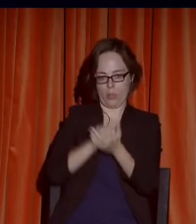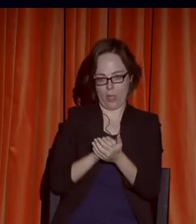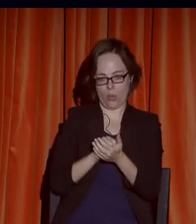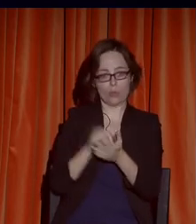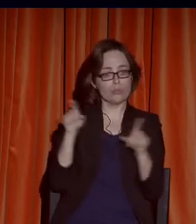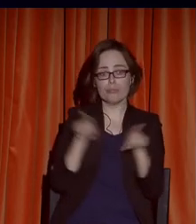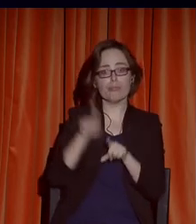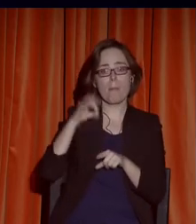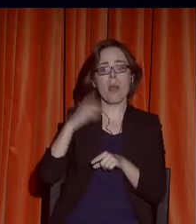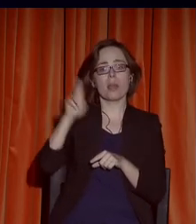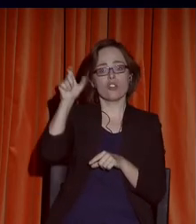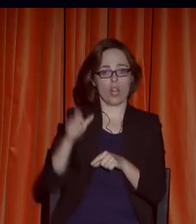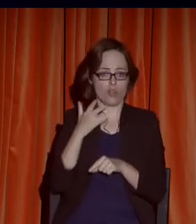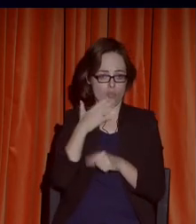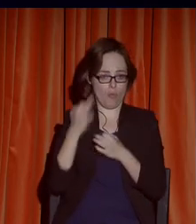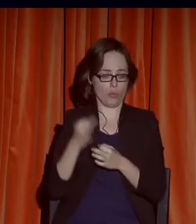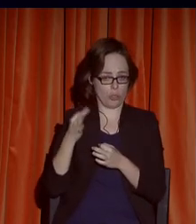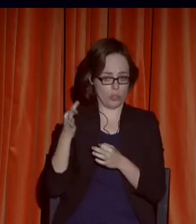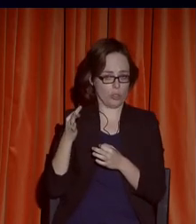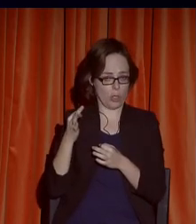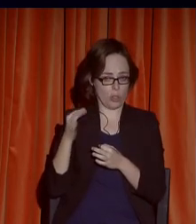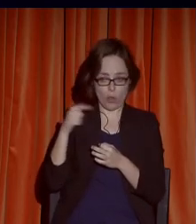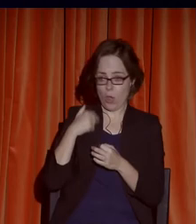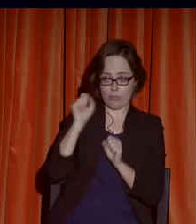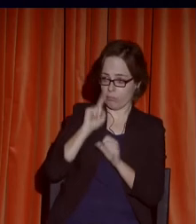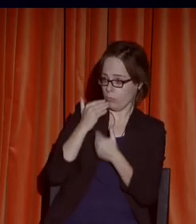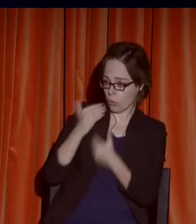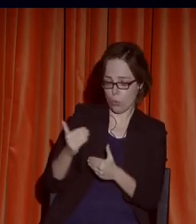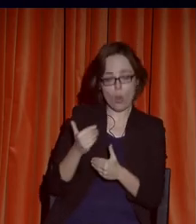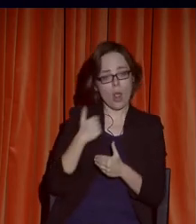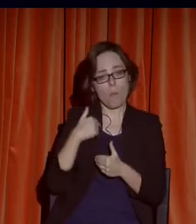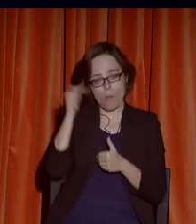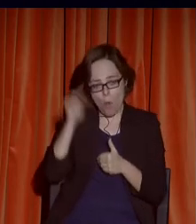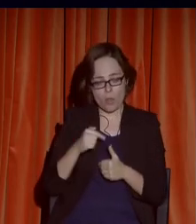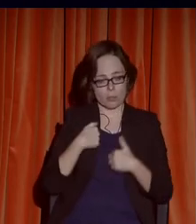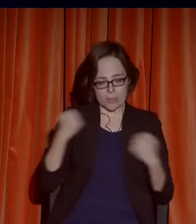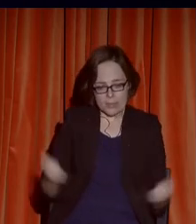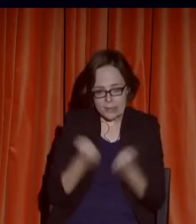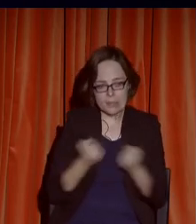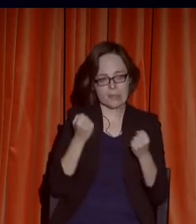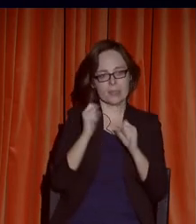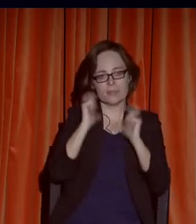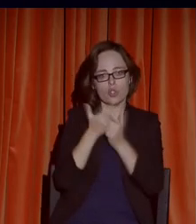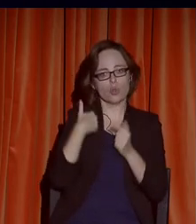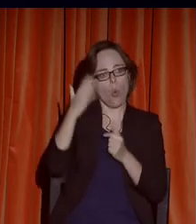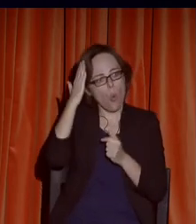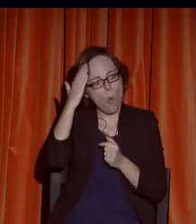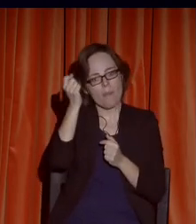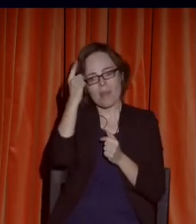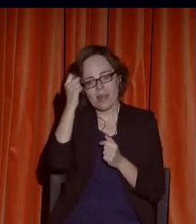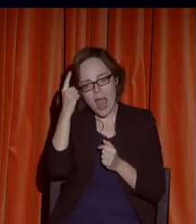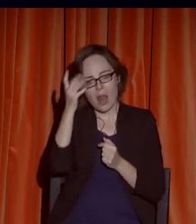jestem szalenie wdzięczna, i skoncentrować nasze środki, nasze siły, nasze zdolności, nasze talenty